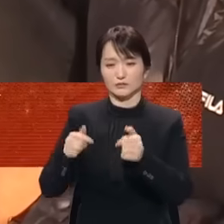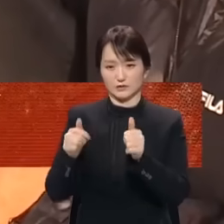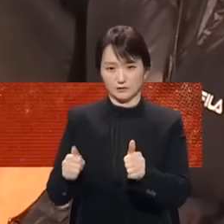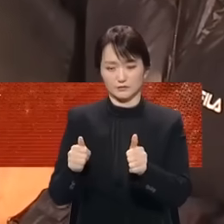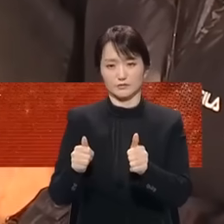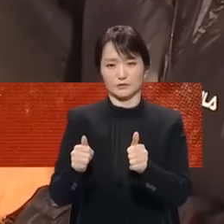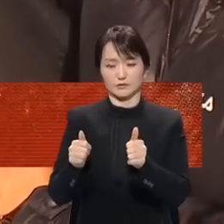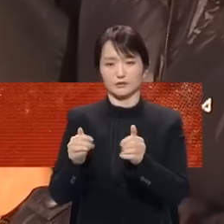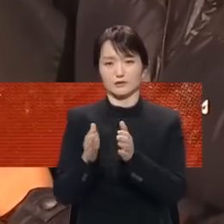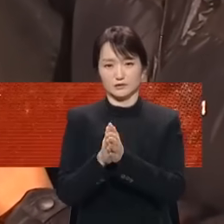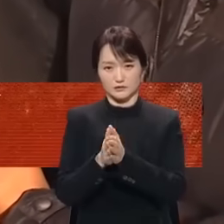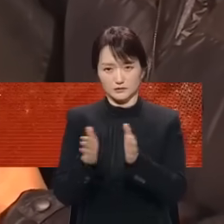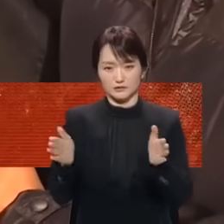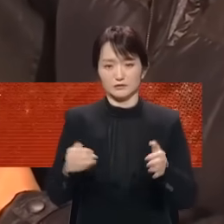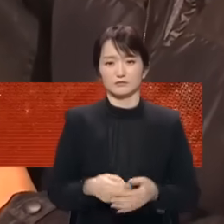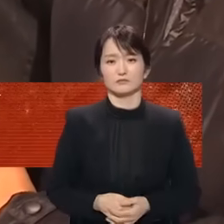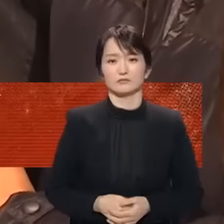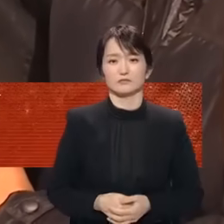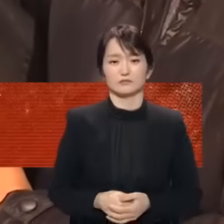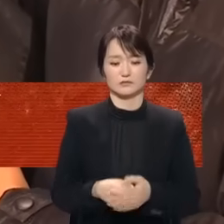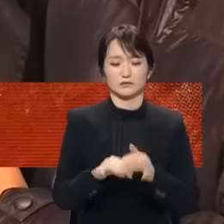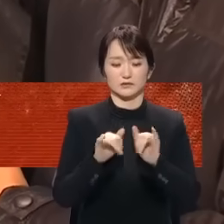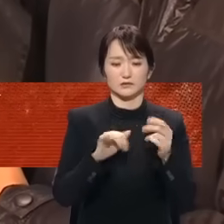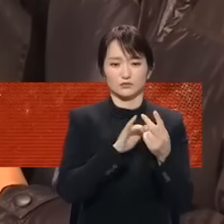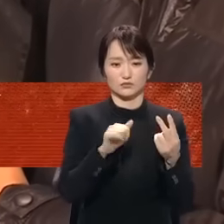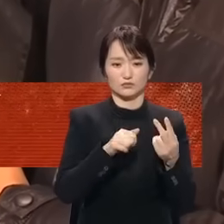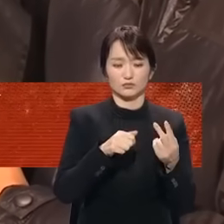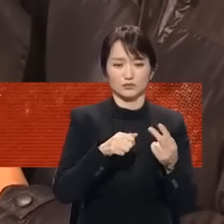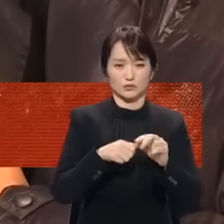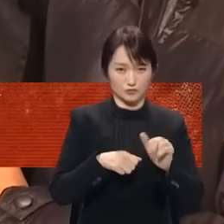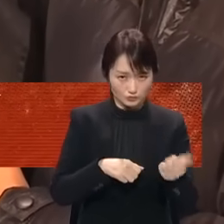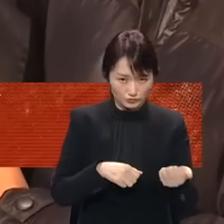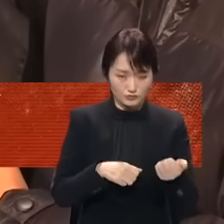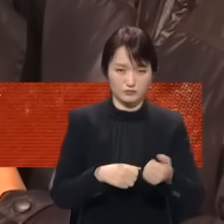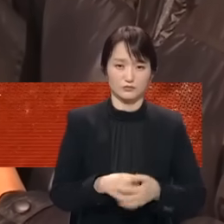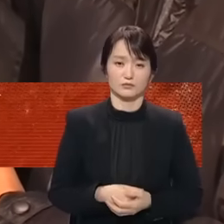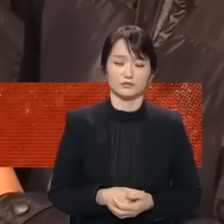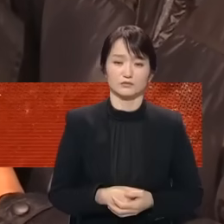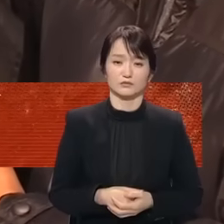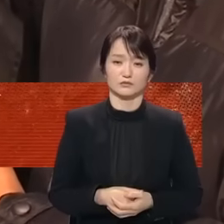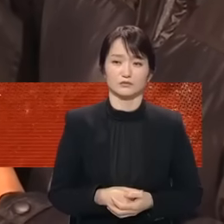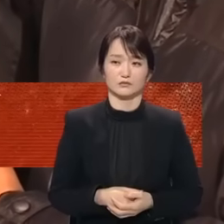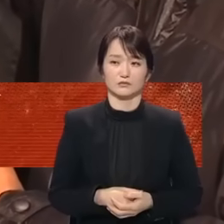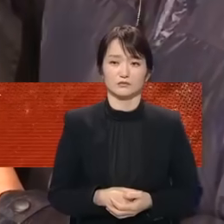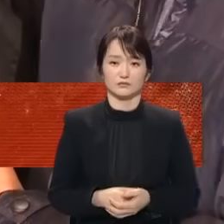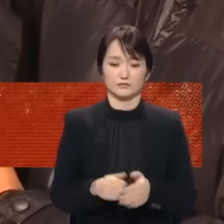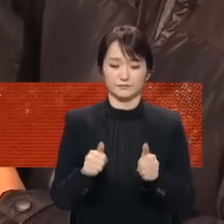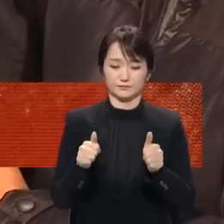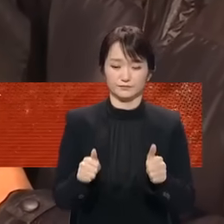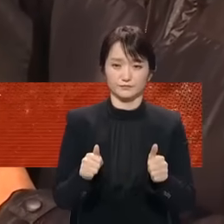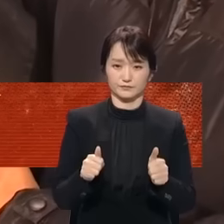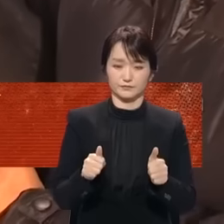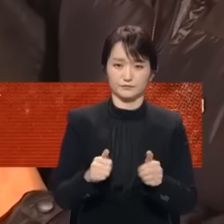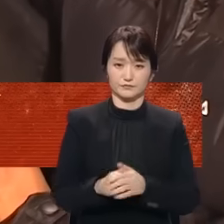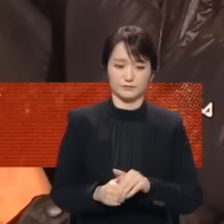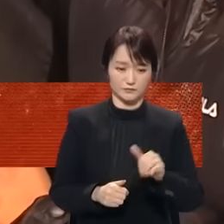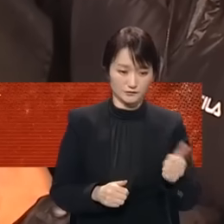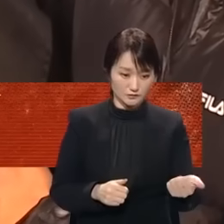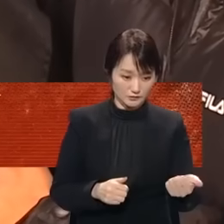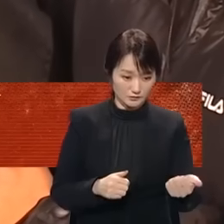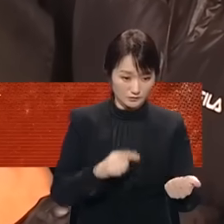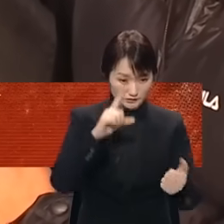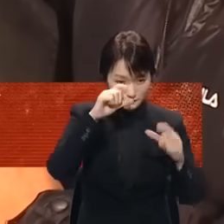그러나 여기에 사람의 목숨을 두 두 사람이나 빼앗았고 또이 당시의 재판에서이 시신 사진이